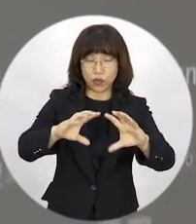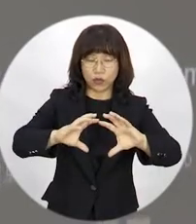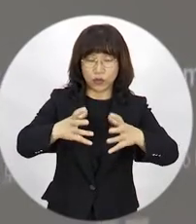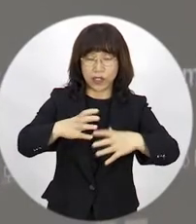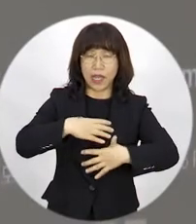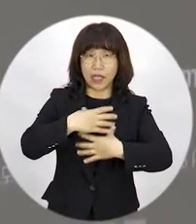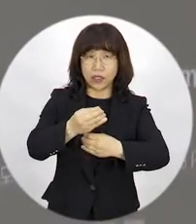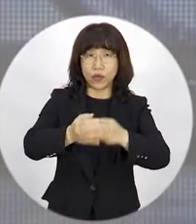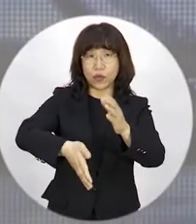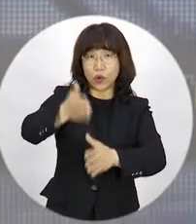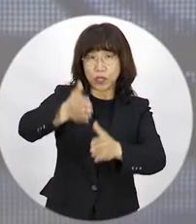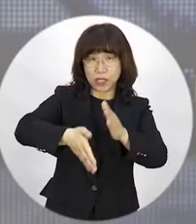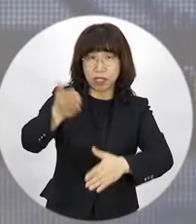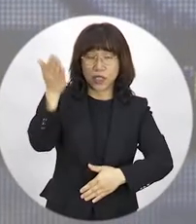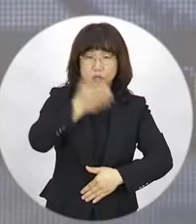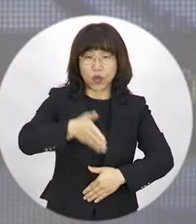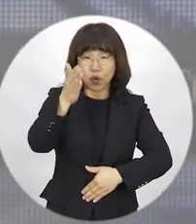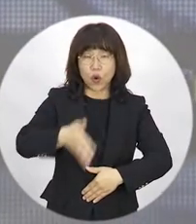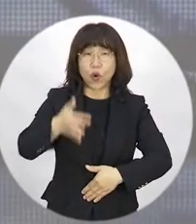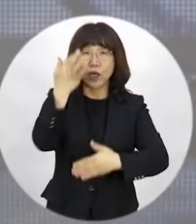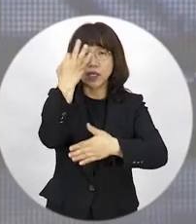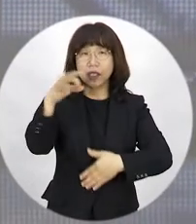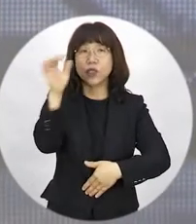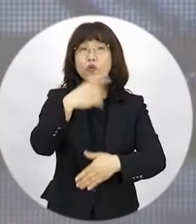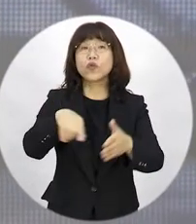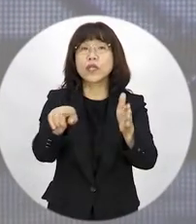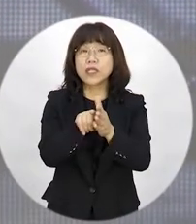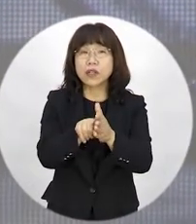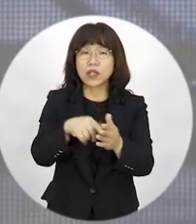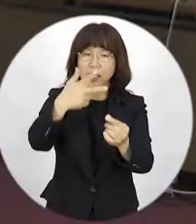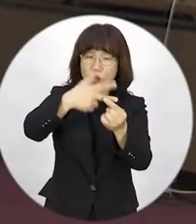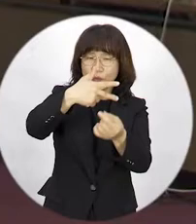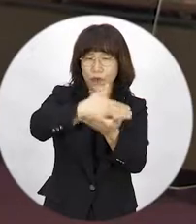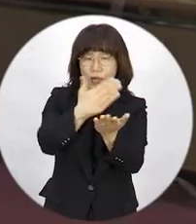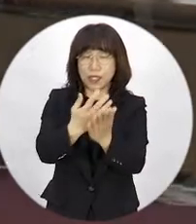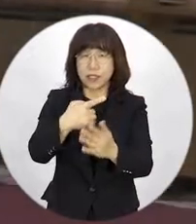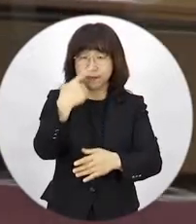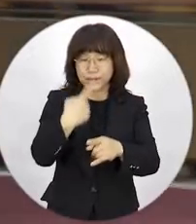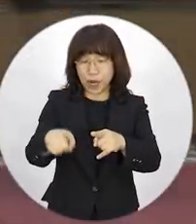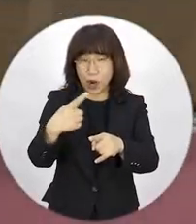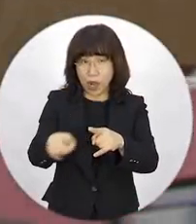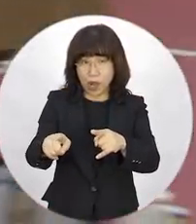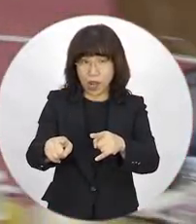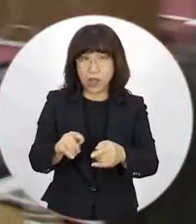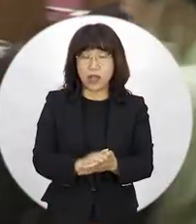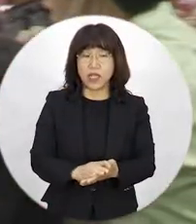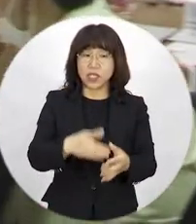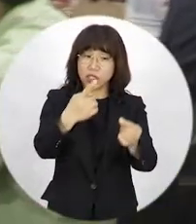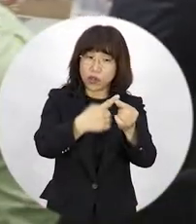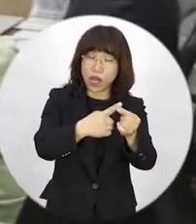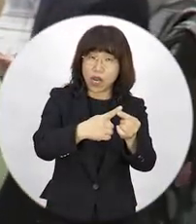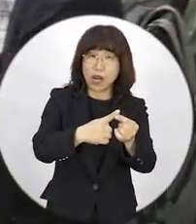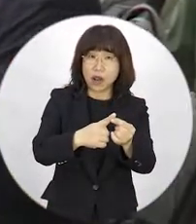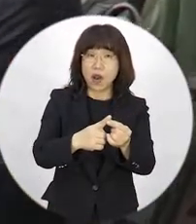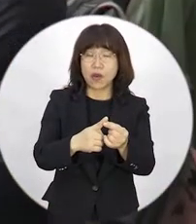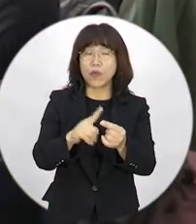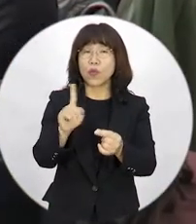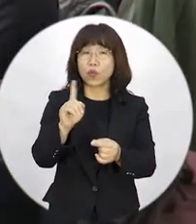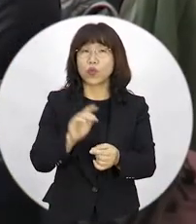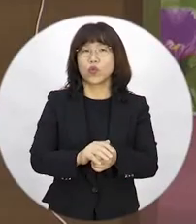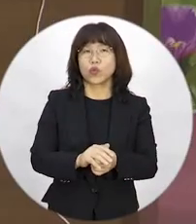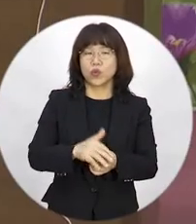공인을 위한 7가지 기준의 적합 여부를 평가했습니다. 실사 첫날인 3일에는 노현송 강서구청장을